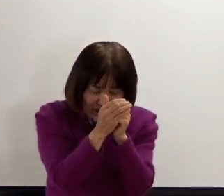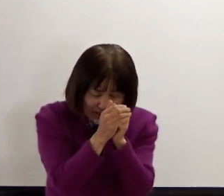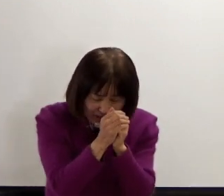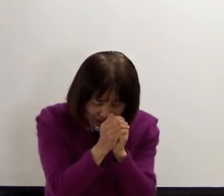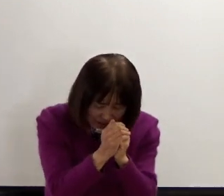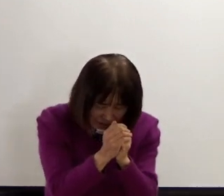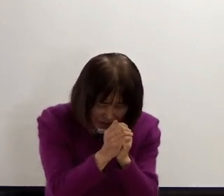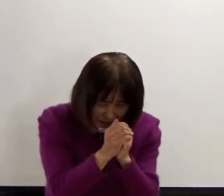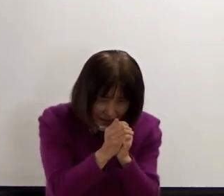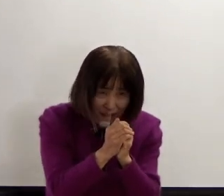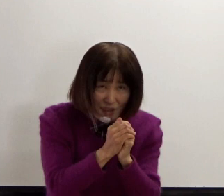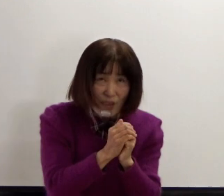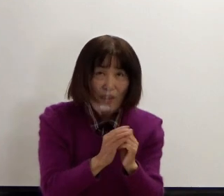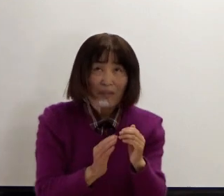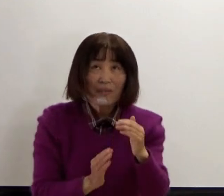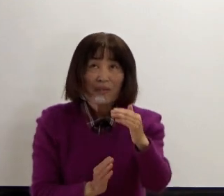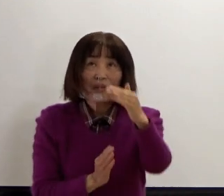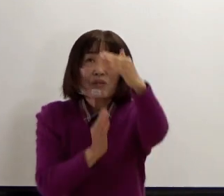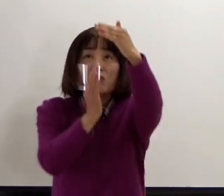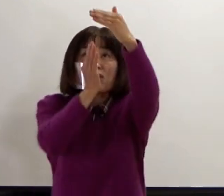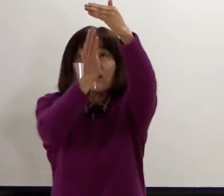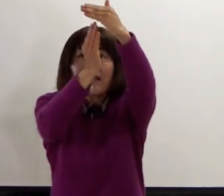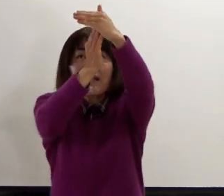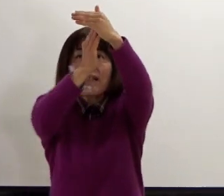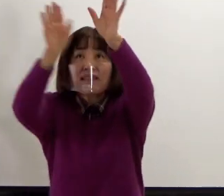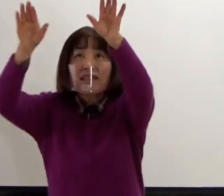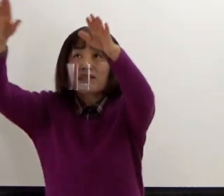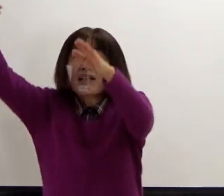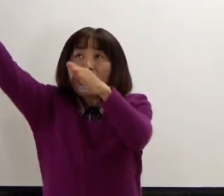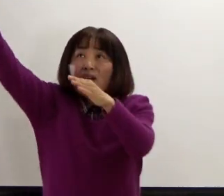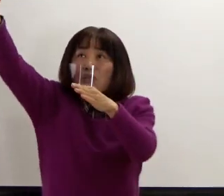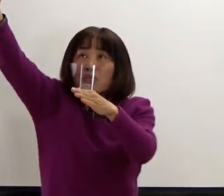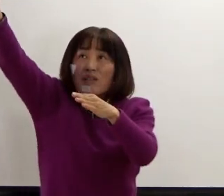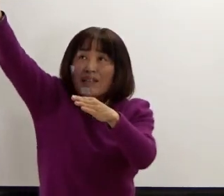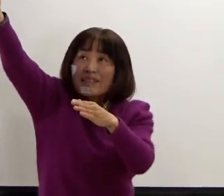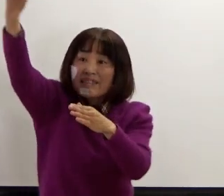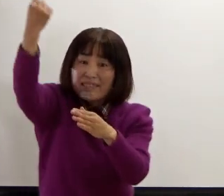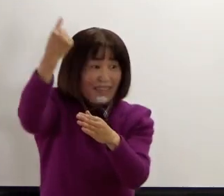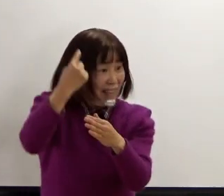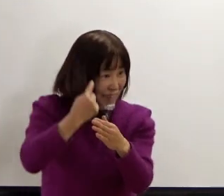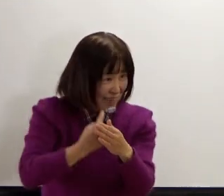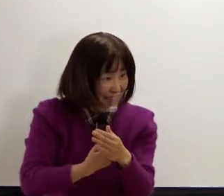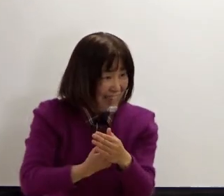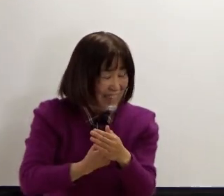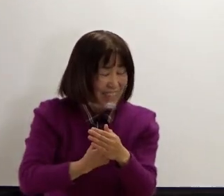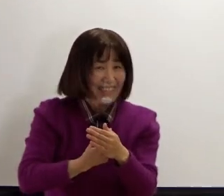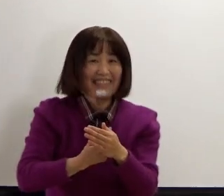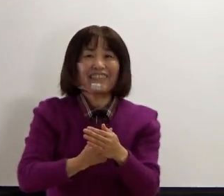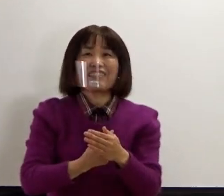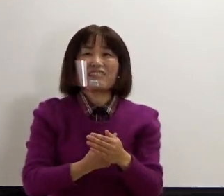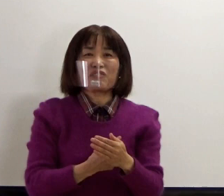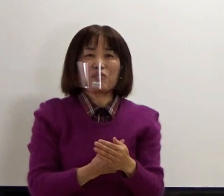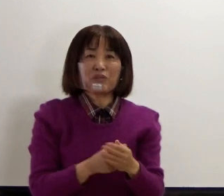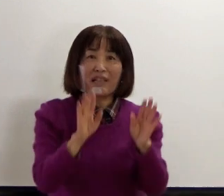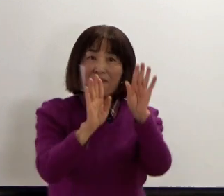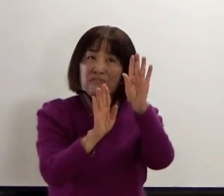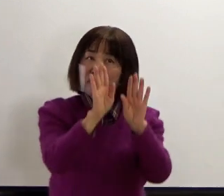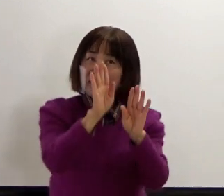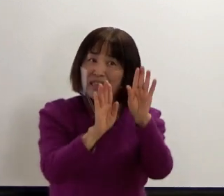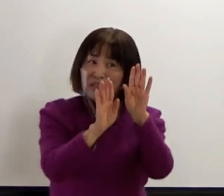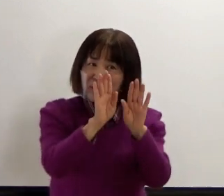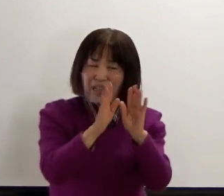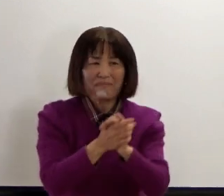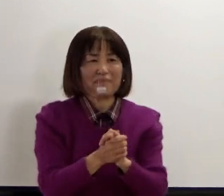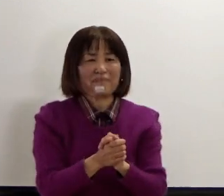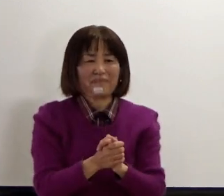してメッセージを伝えているという、そういう状況だと思いますね。そしてこう言いました